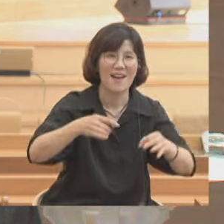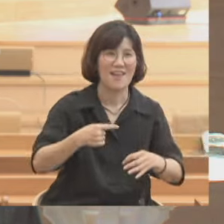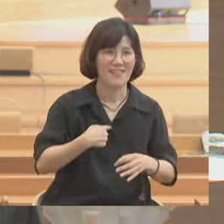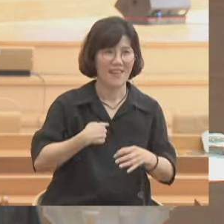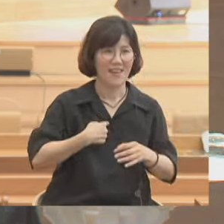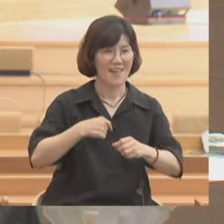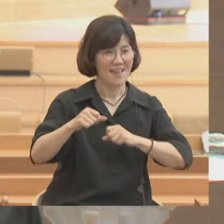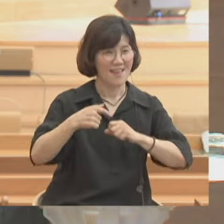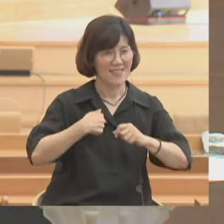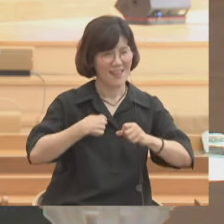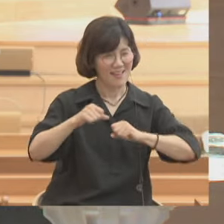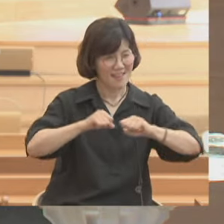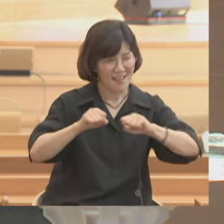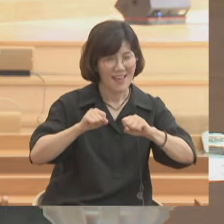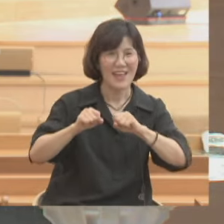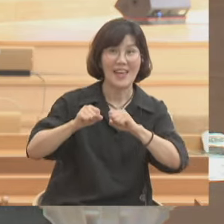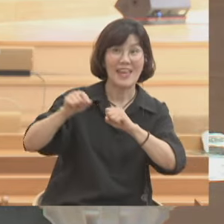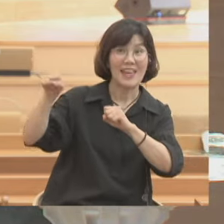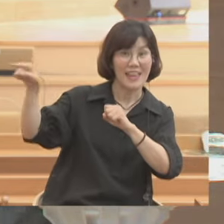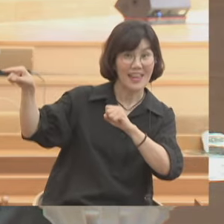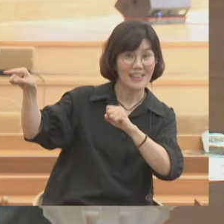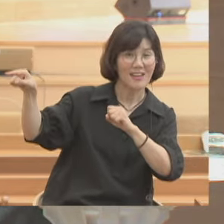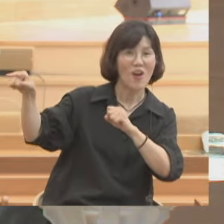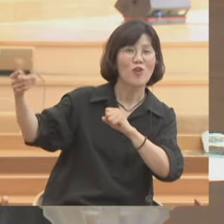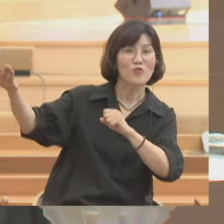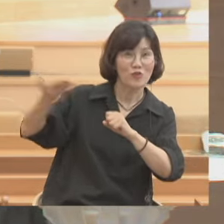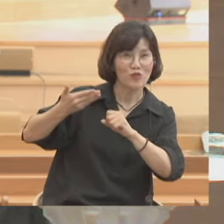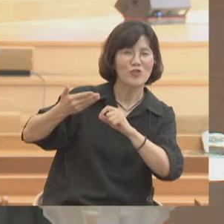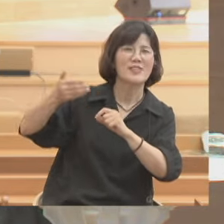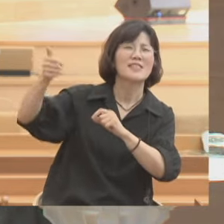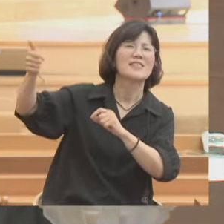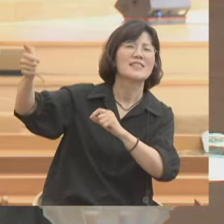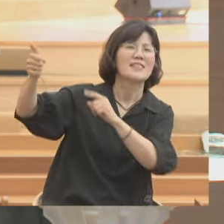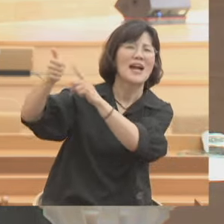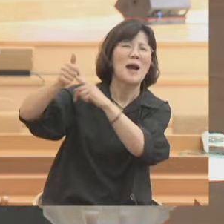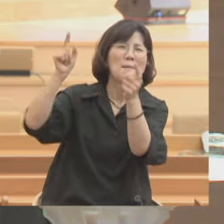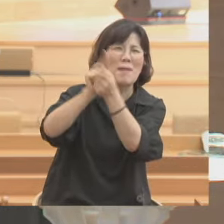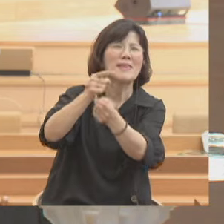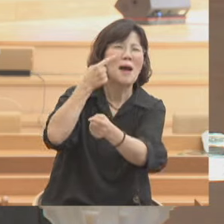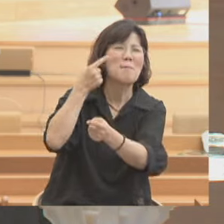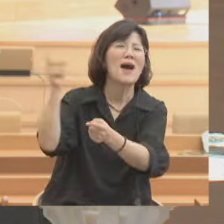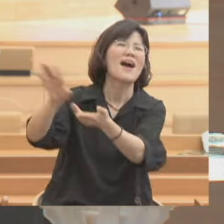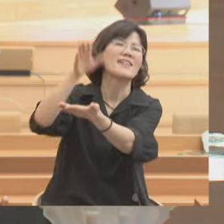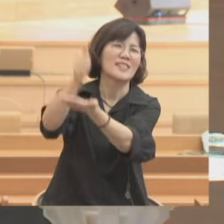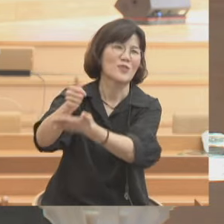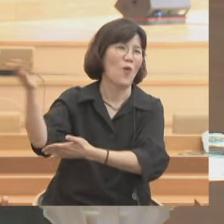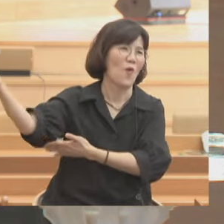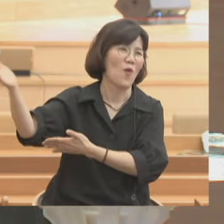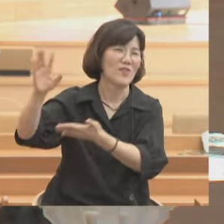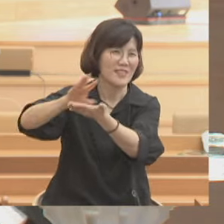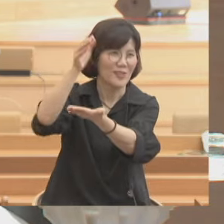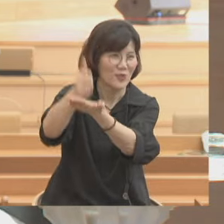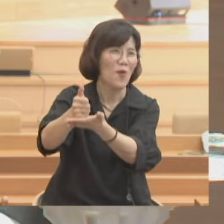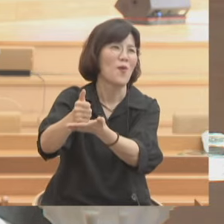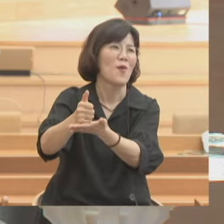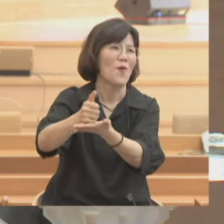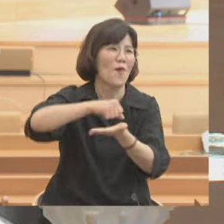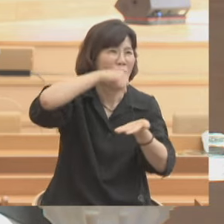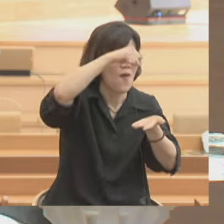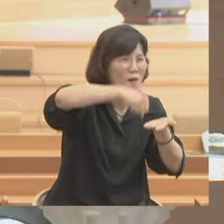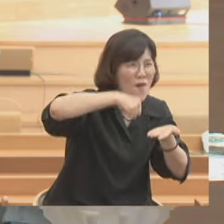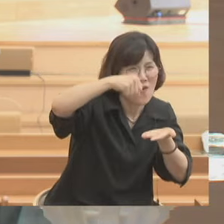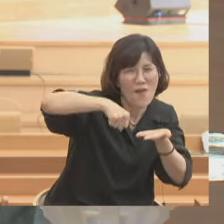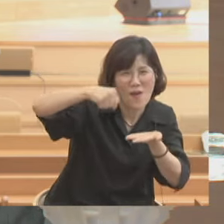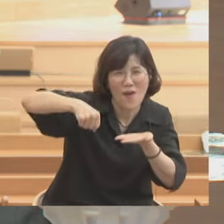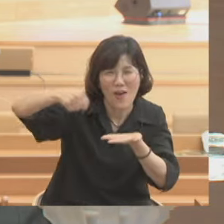일을 내게 말한 사람을 와서 보라. 이는 그리스도가 아니냐 하니. 아멘. 근데 여러분, 동네